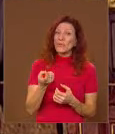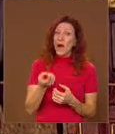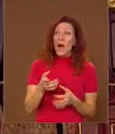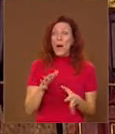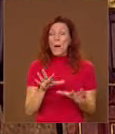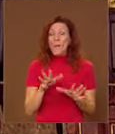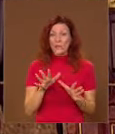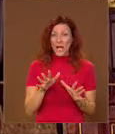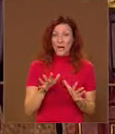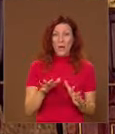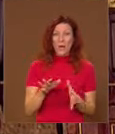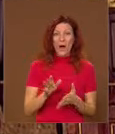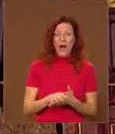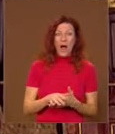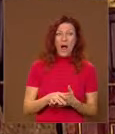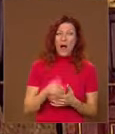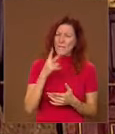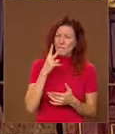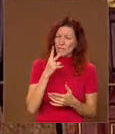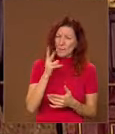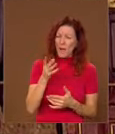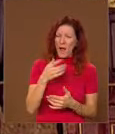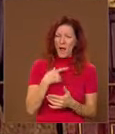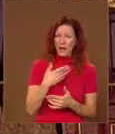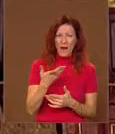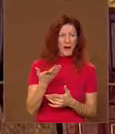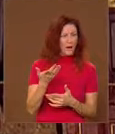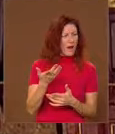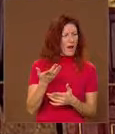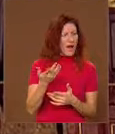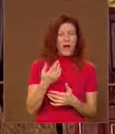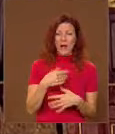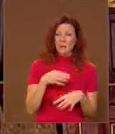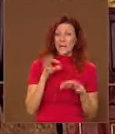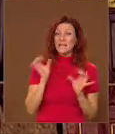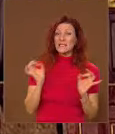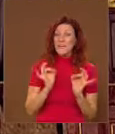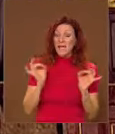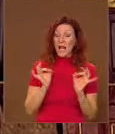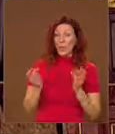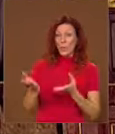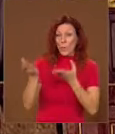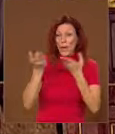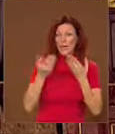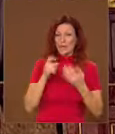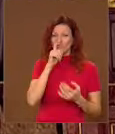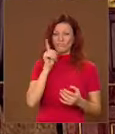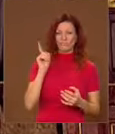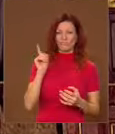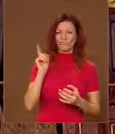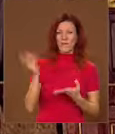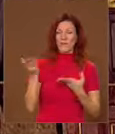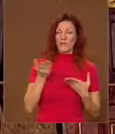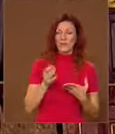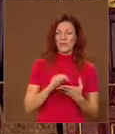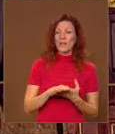на верните, които са избрани, се ожесточава сърцето и казват, абе онези, защо не дойдоха? Тяхна си